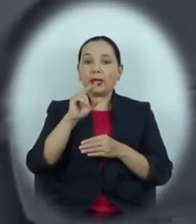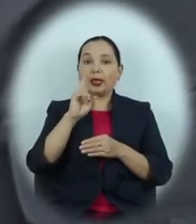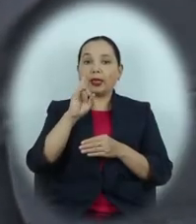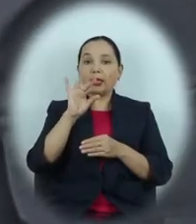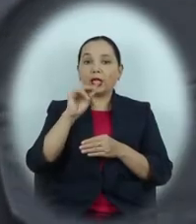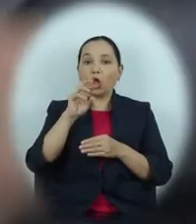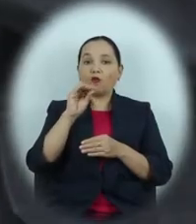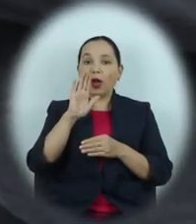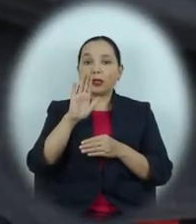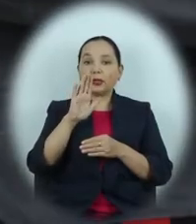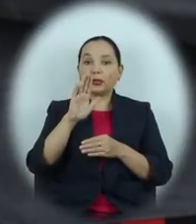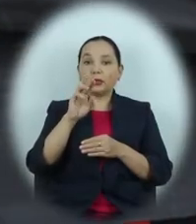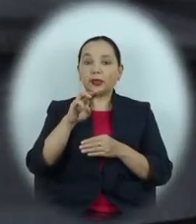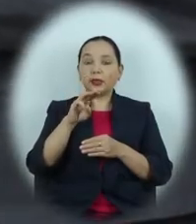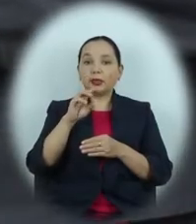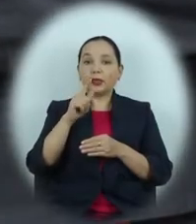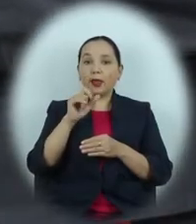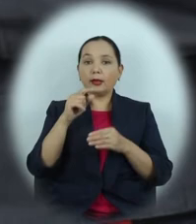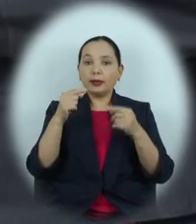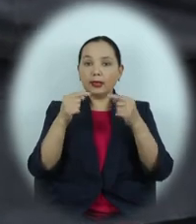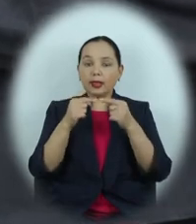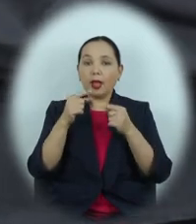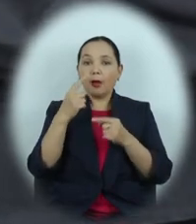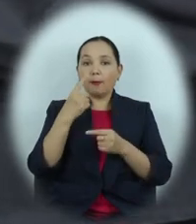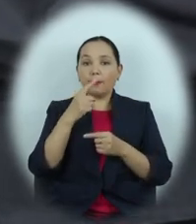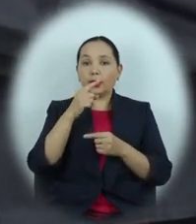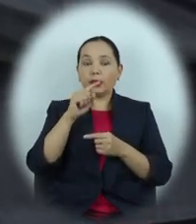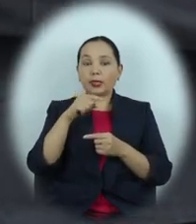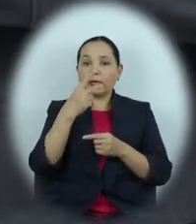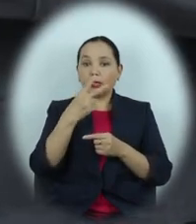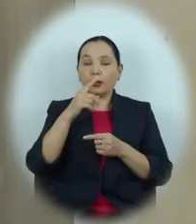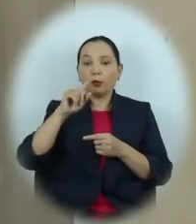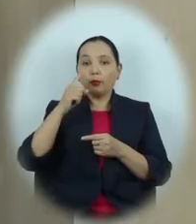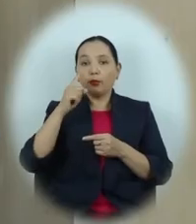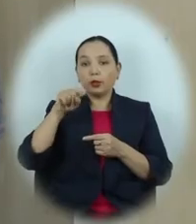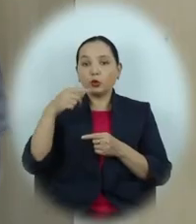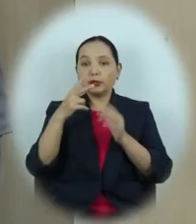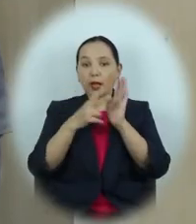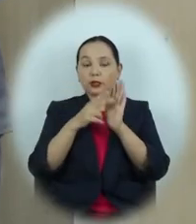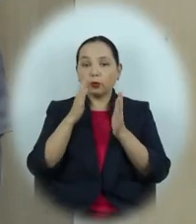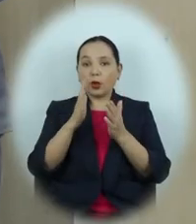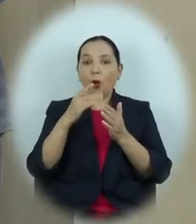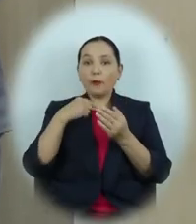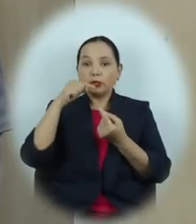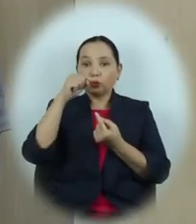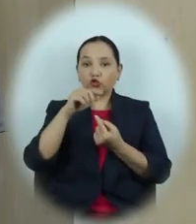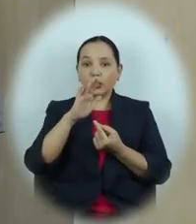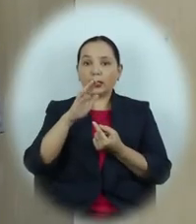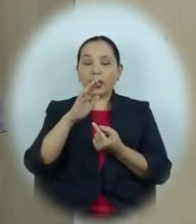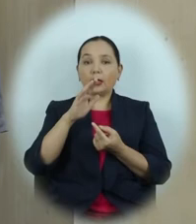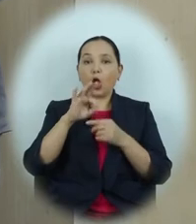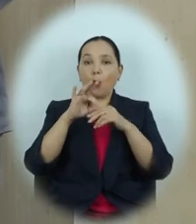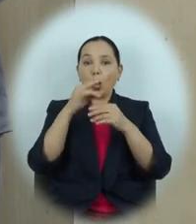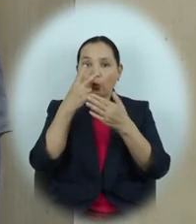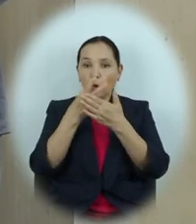kilovatli tentimiz. Buni biri 2si bor, biri 8si bor. Har xil bor. Bizga tushadigan tentni olib